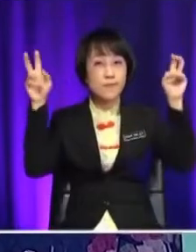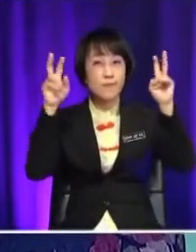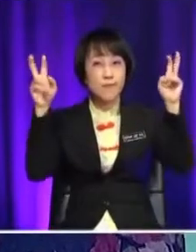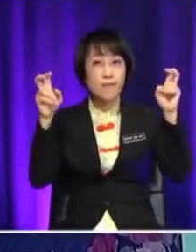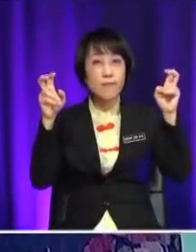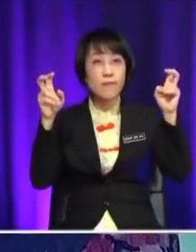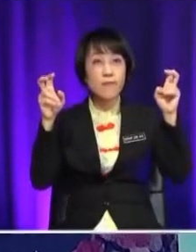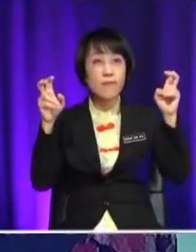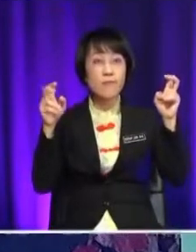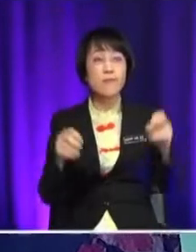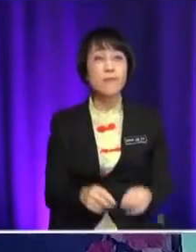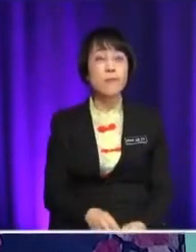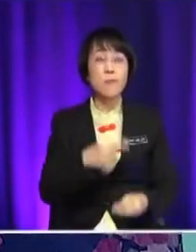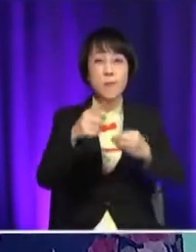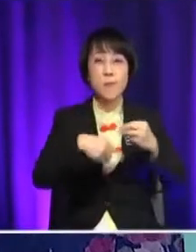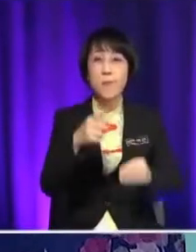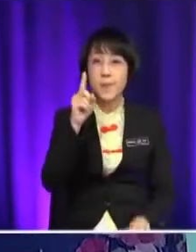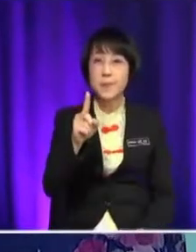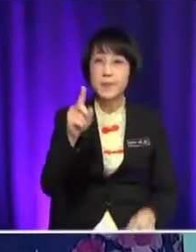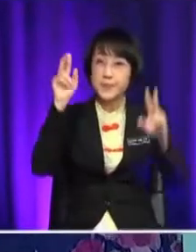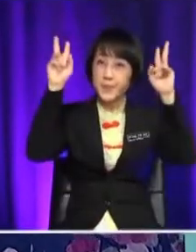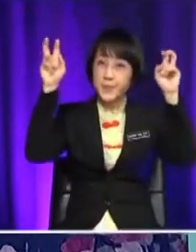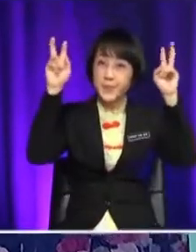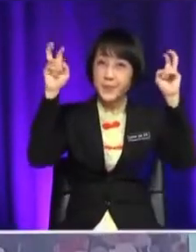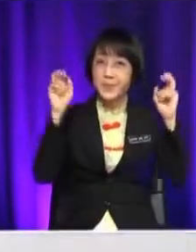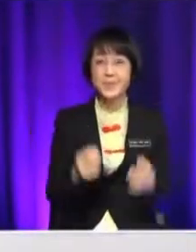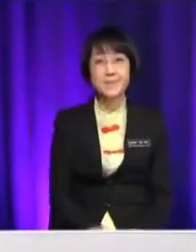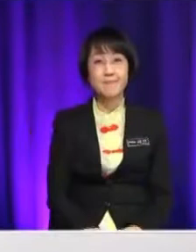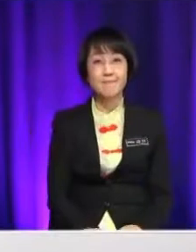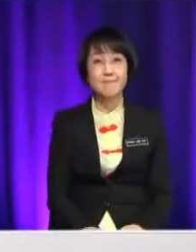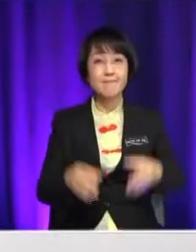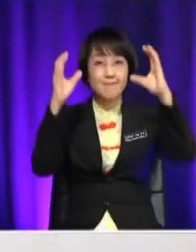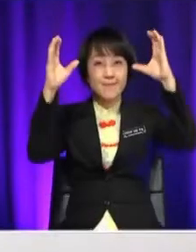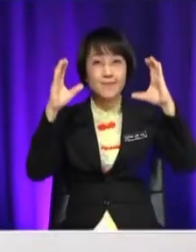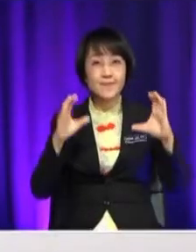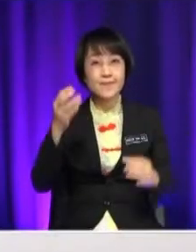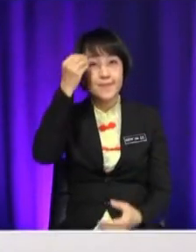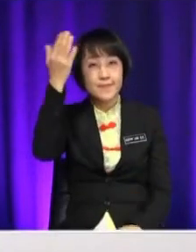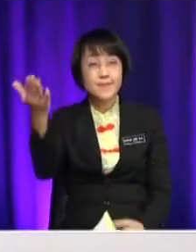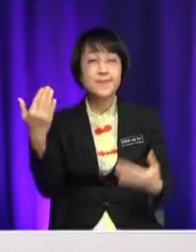fokusnya tetap tentang satu tajuk. Okey, yang kedua, kaedah penyampaiannya Mira ada